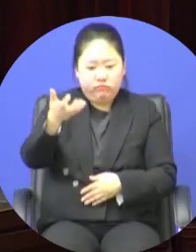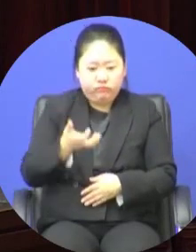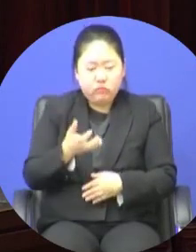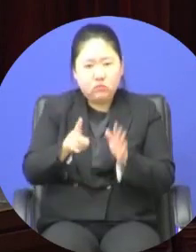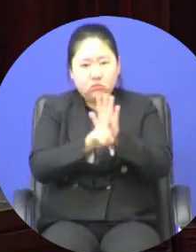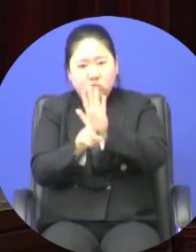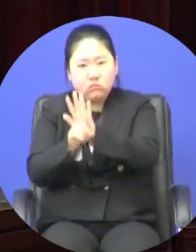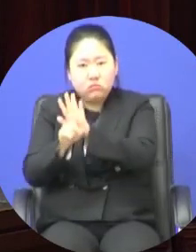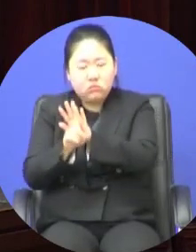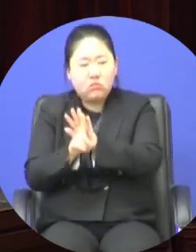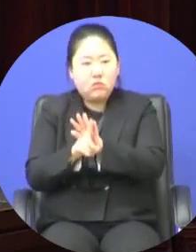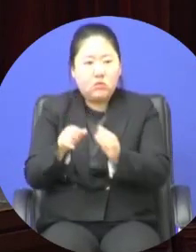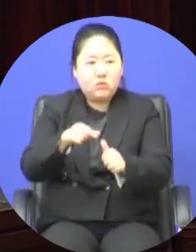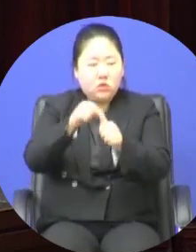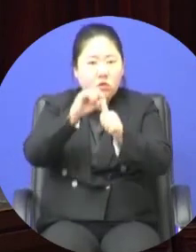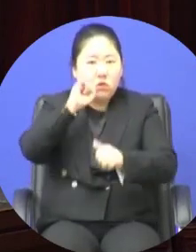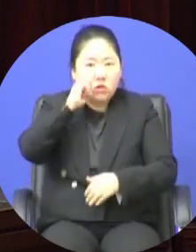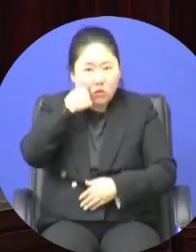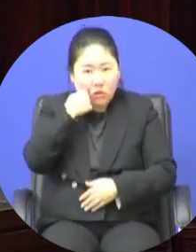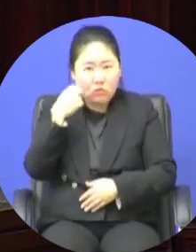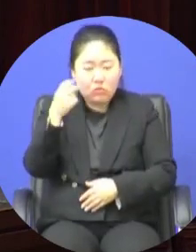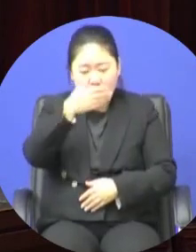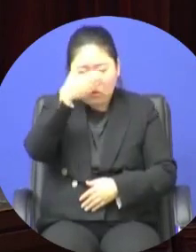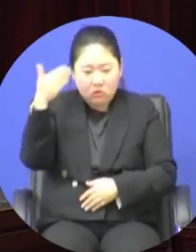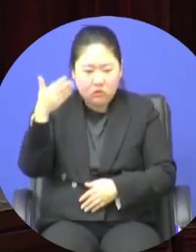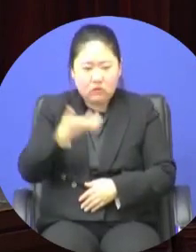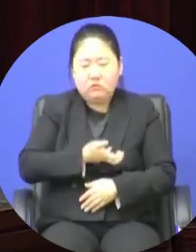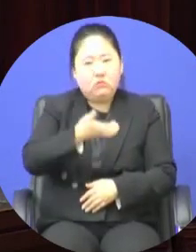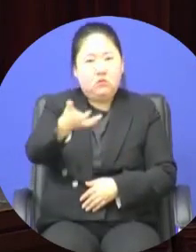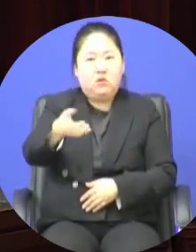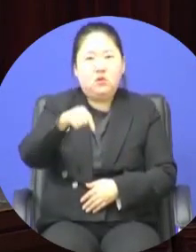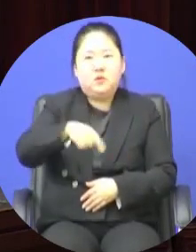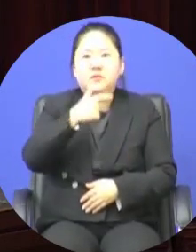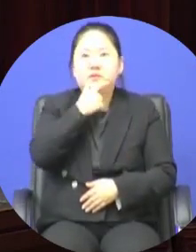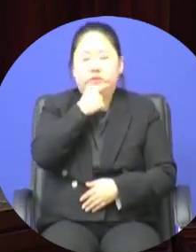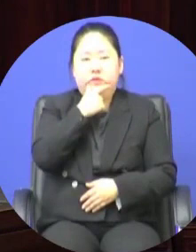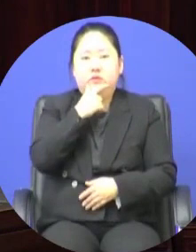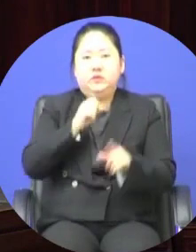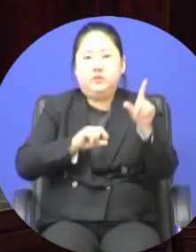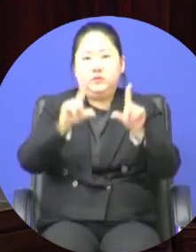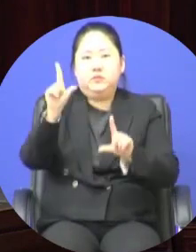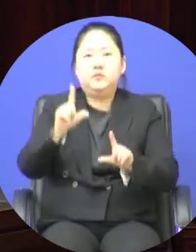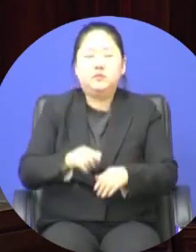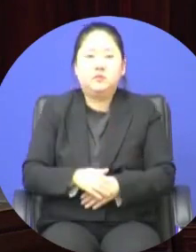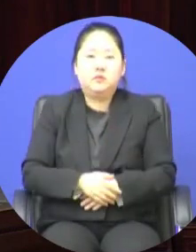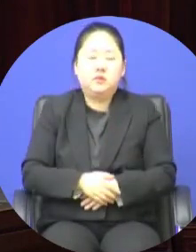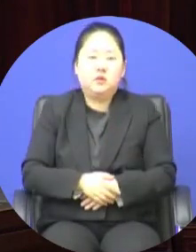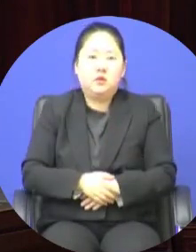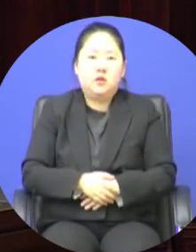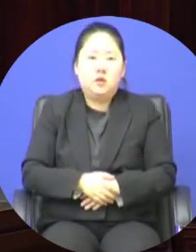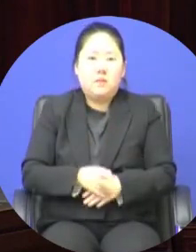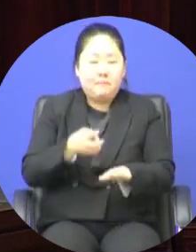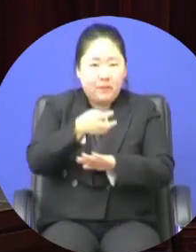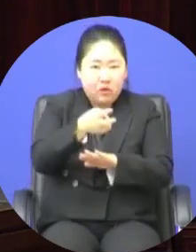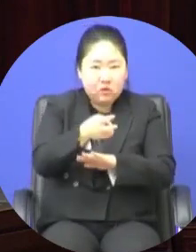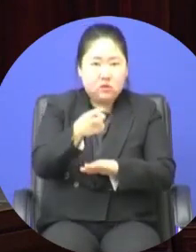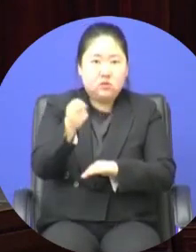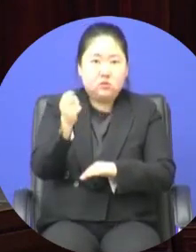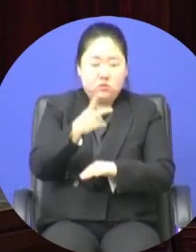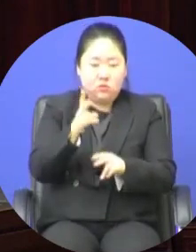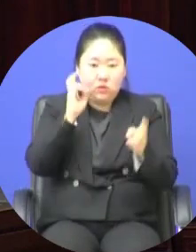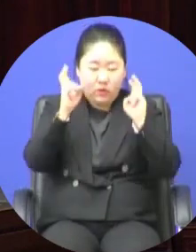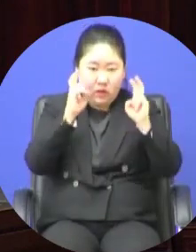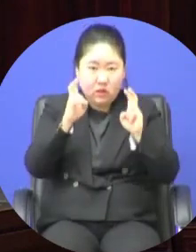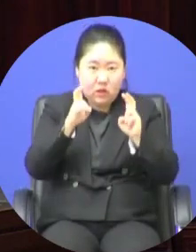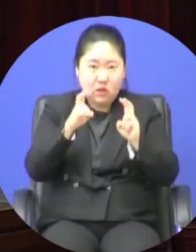청년은 대중교통의 불편에 안성을 떠나고 싶어하는 것이 우리의 현실입니다. 공영버스와 무상교통은 기업 유치,